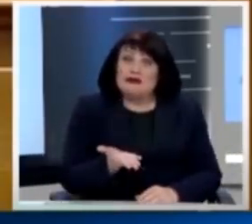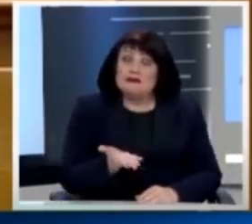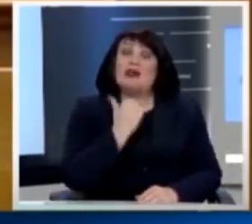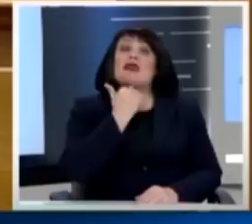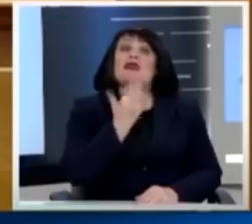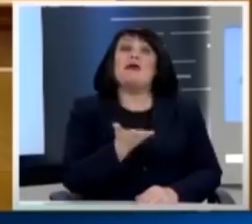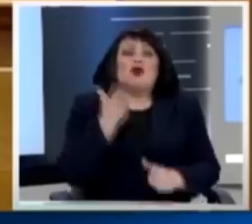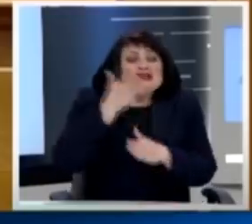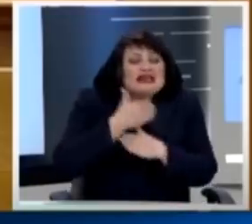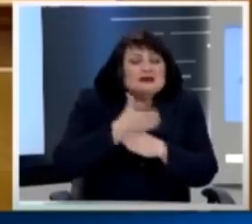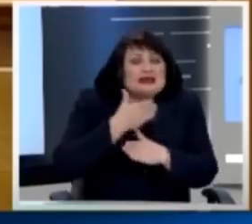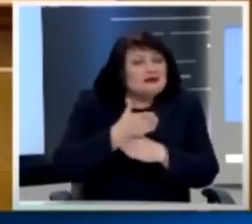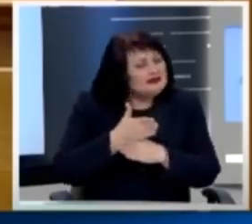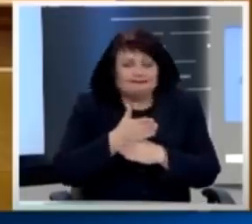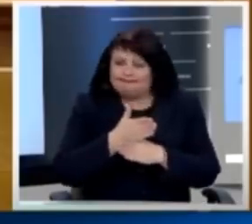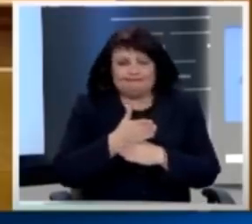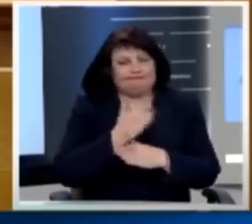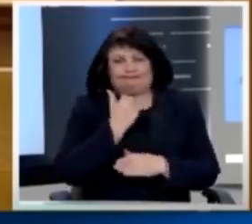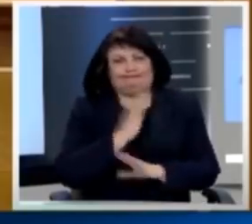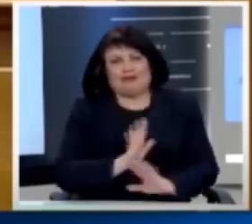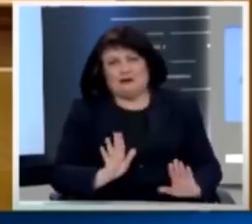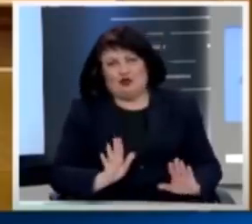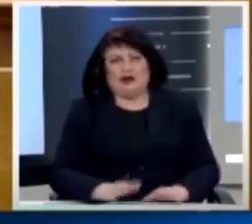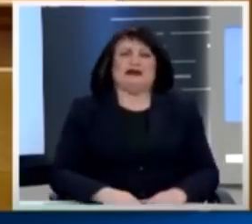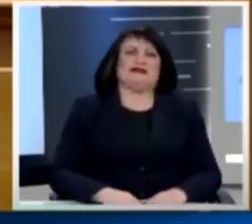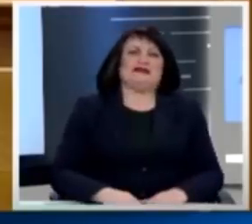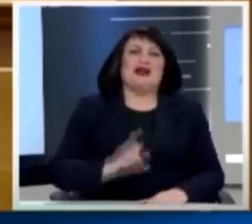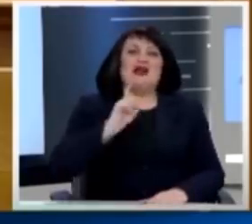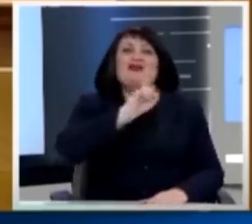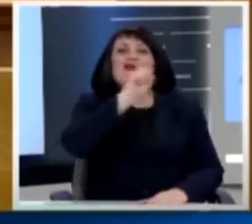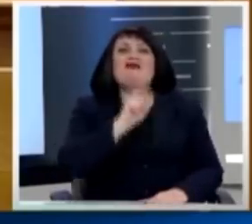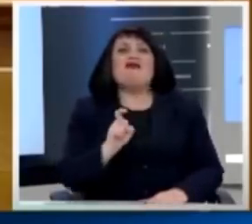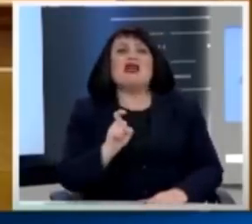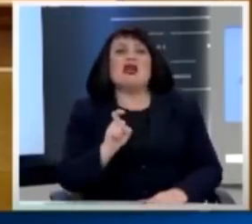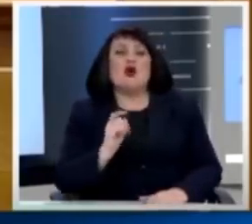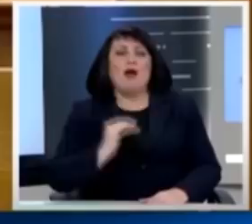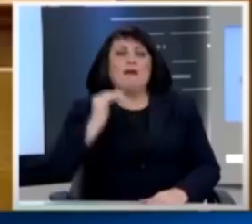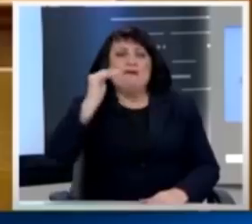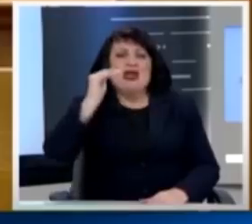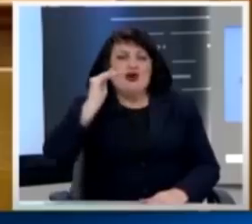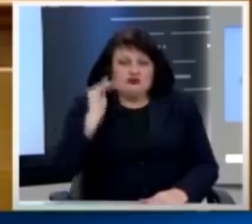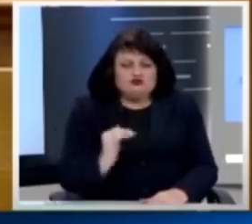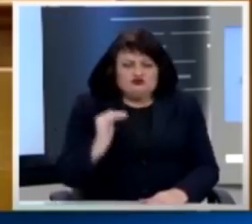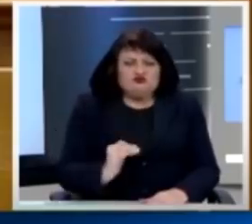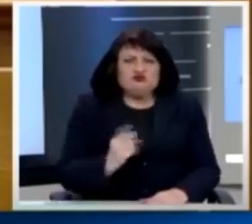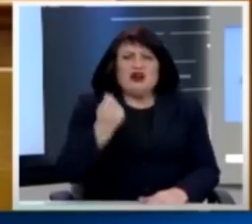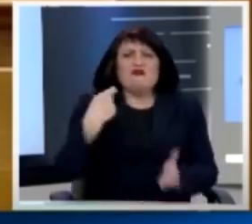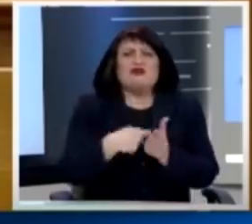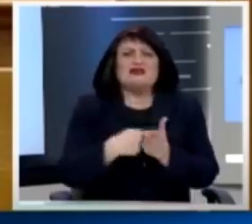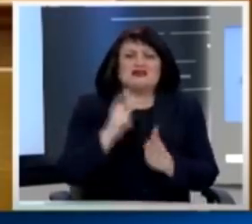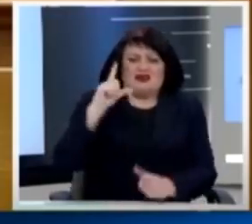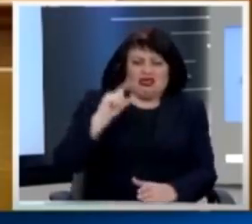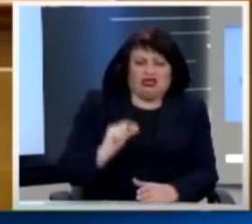δεν μπορείτε πλέον να κρύψετε από κανέναν. Το βιωτικό επίπεδο των εργαζομένων έχει πέσει στο μισό. Οι μισθοί